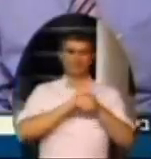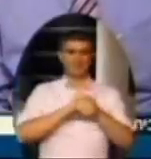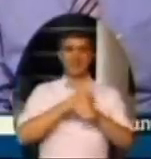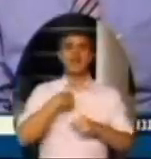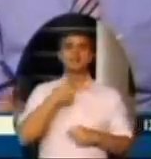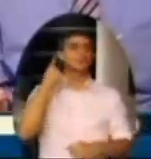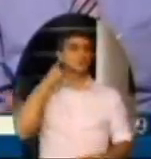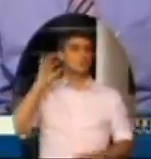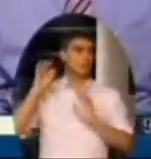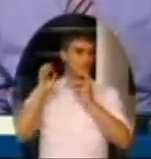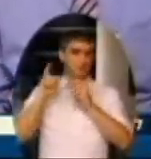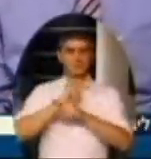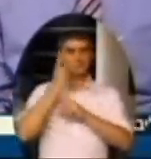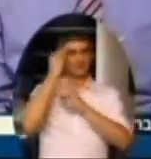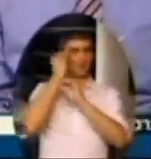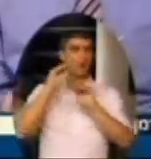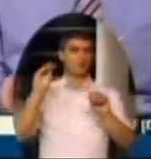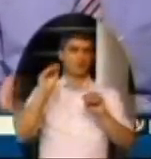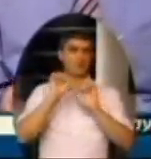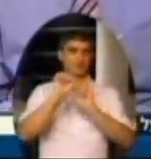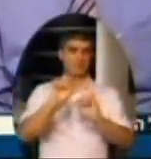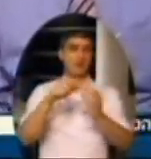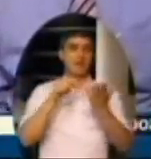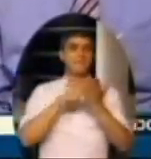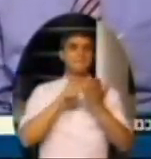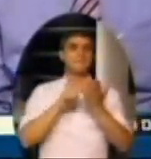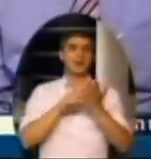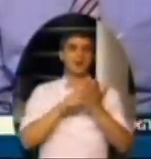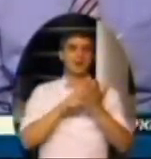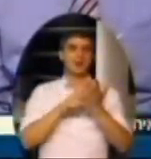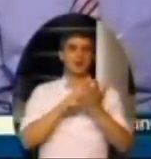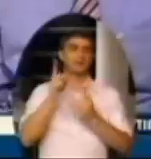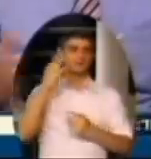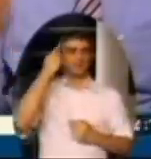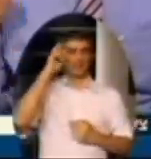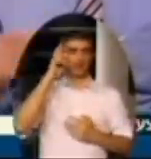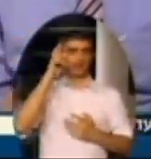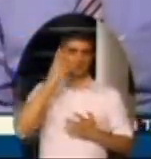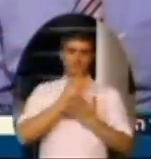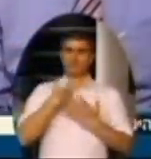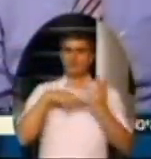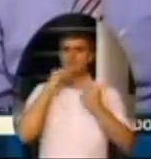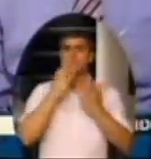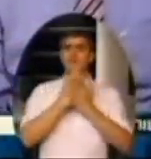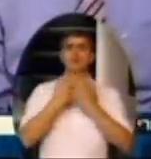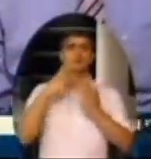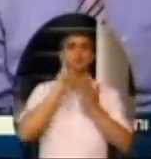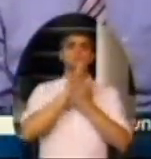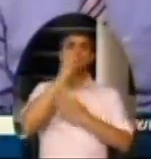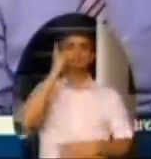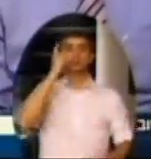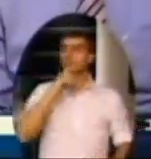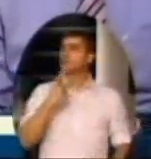אני שמעתי ברדיו הוצאתי מיד הודעה תמיחה משום שה הרעיון הזה הוא רעיון שאני כבר מדבר עליו למעלה מ-12